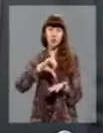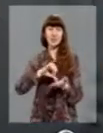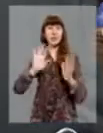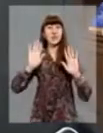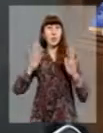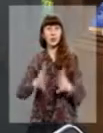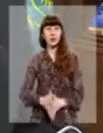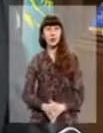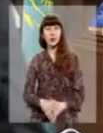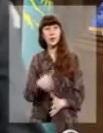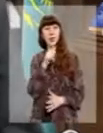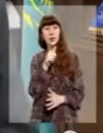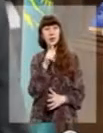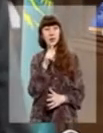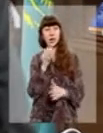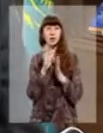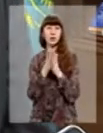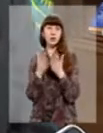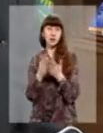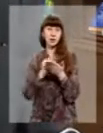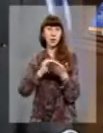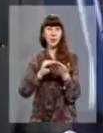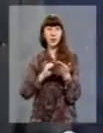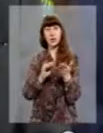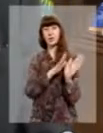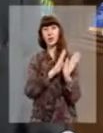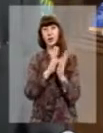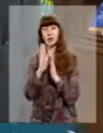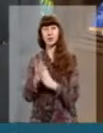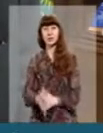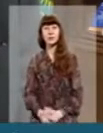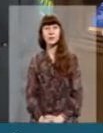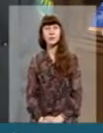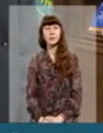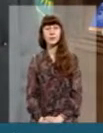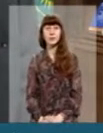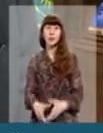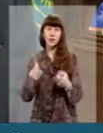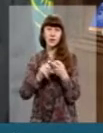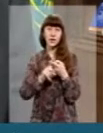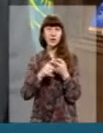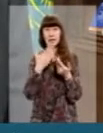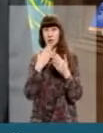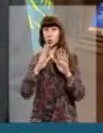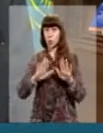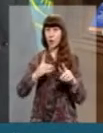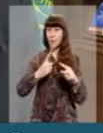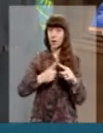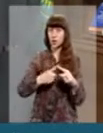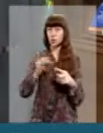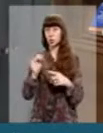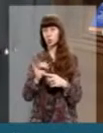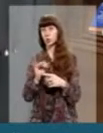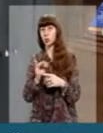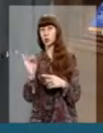событий и попытался в книге вот эти события в динамике изложить. Там затронуты не только позитивные, но и